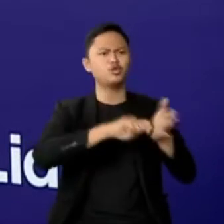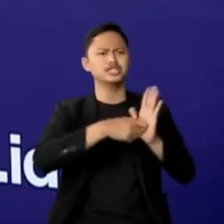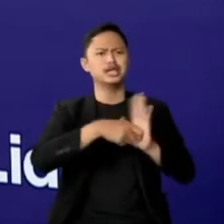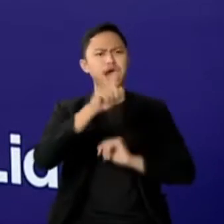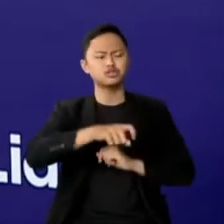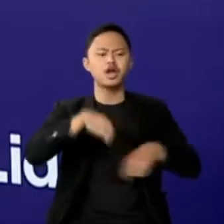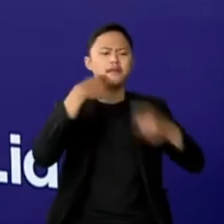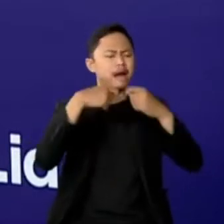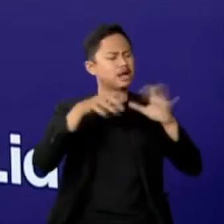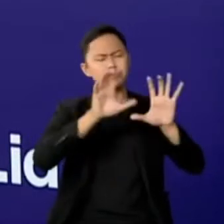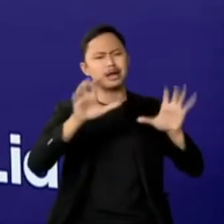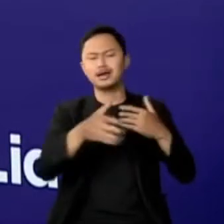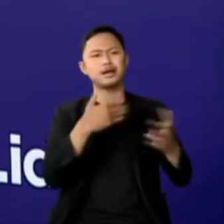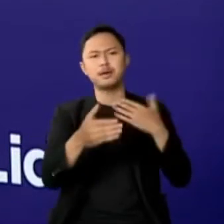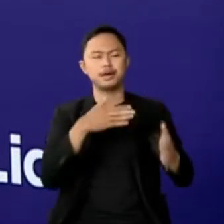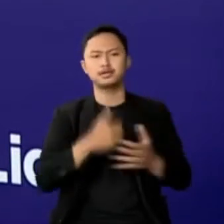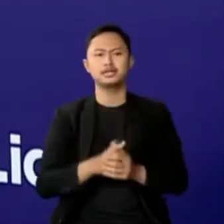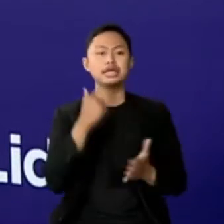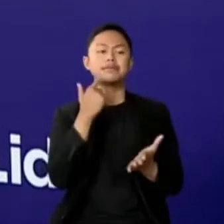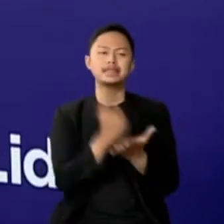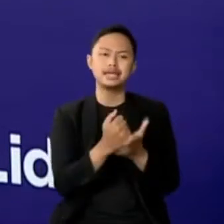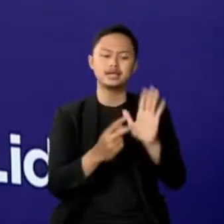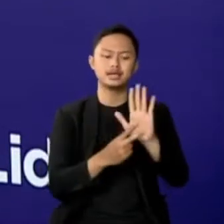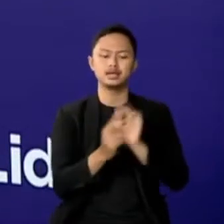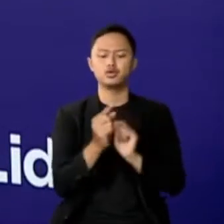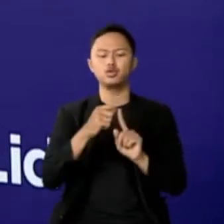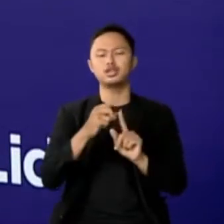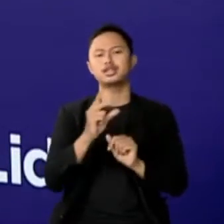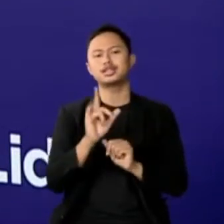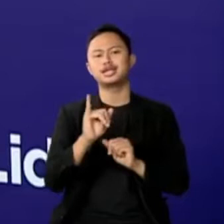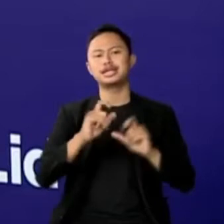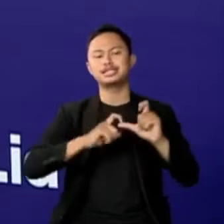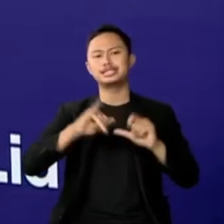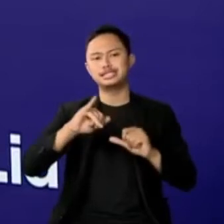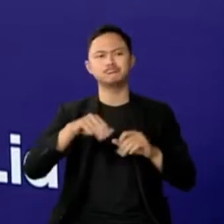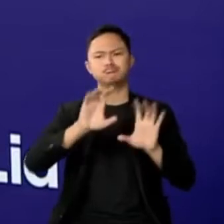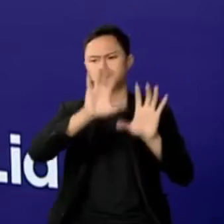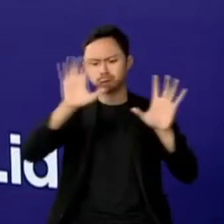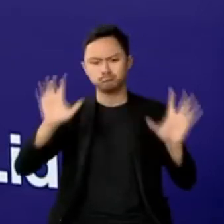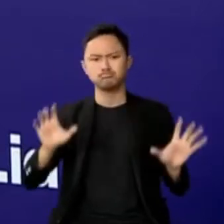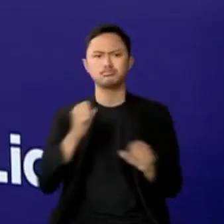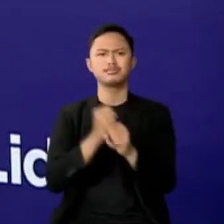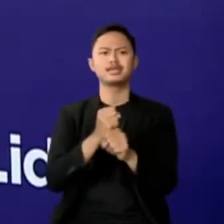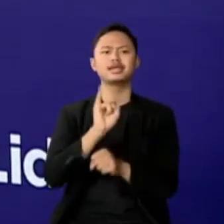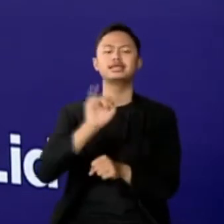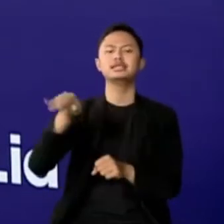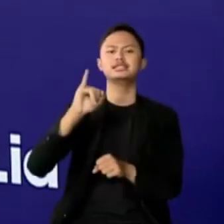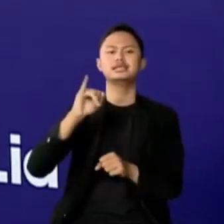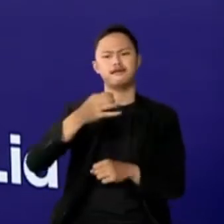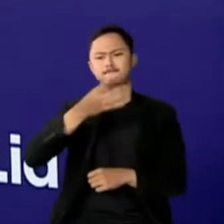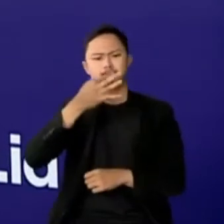dari makan yang banyak udah jaga asupan nutrisi jejak tentu kalau asupan nutrisi gizi semua vitamin semua